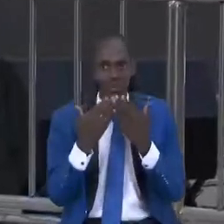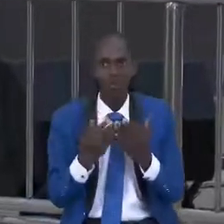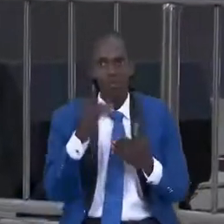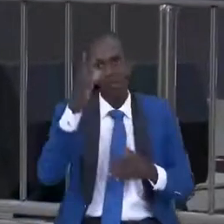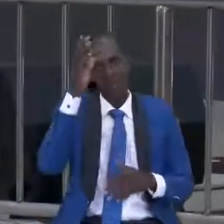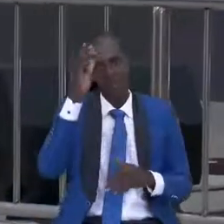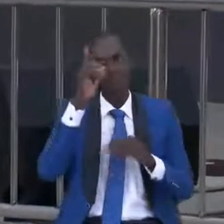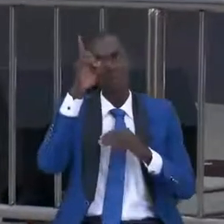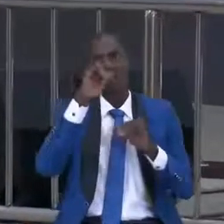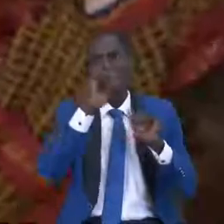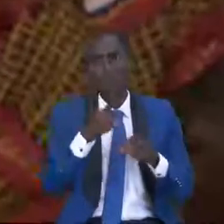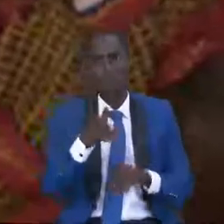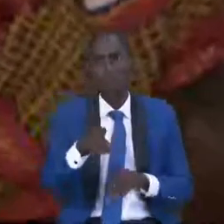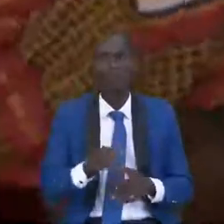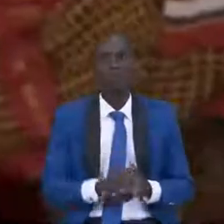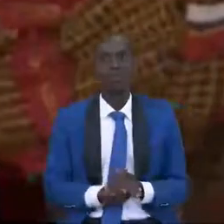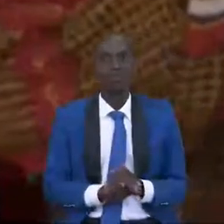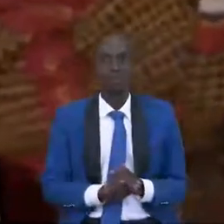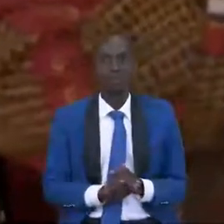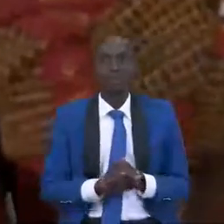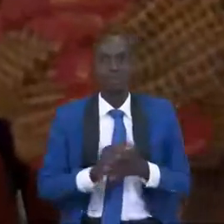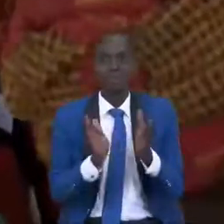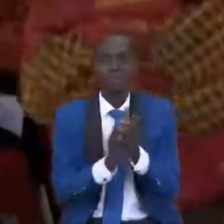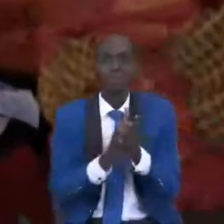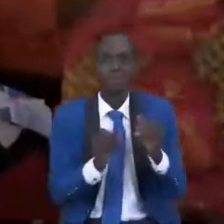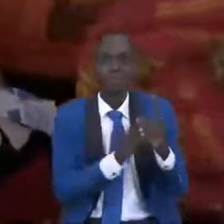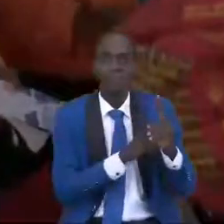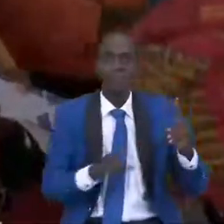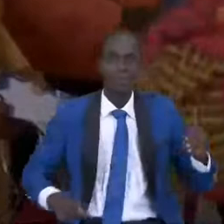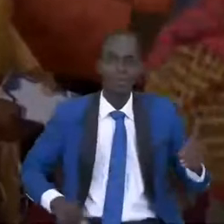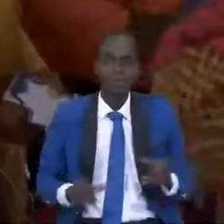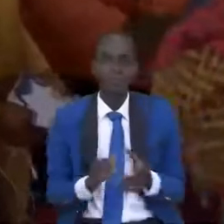Que Dieu vous bénisse. Gloire à Dieu.